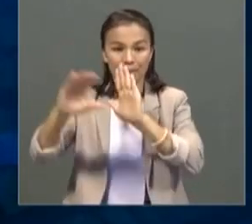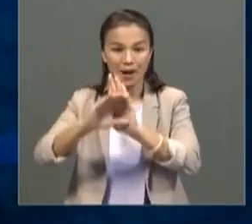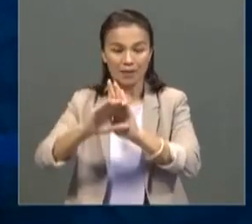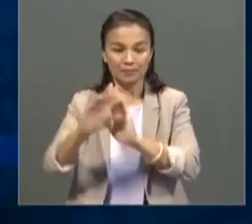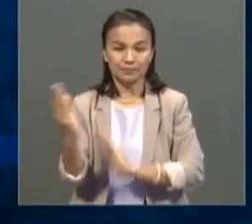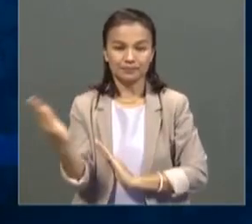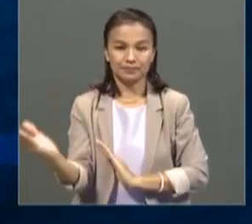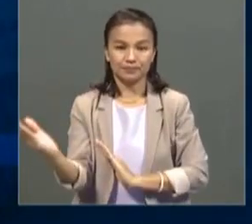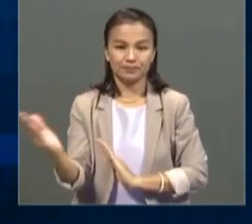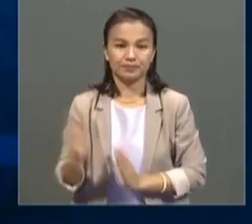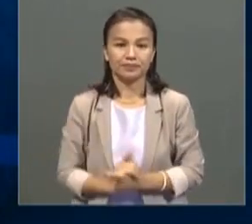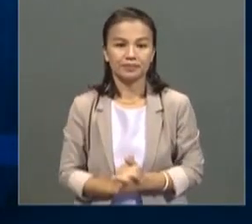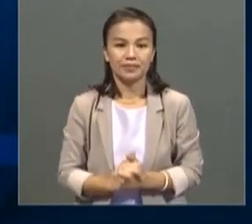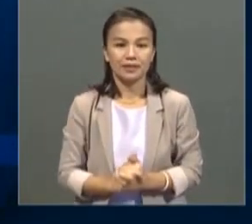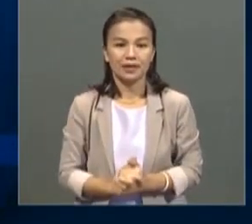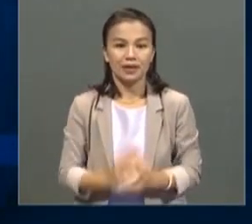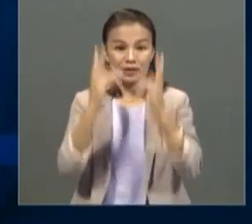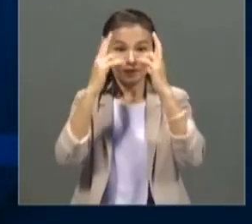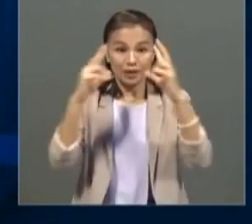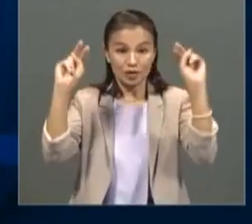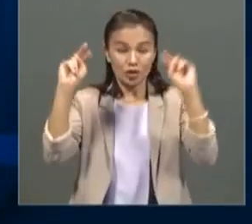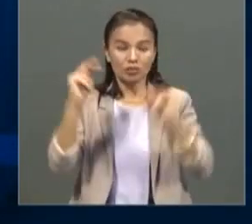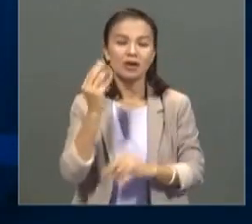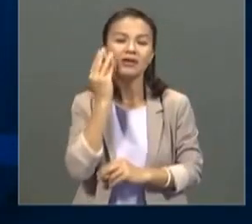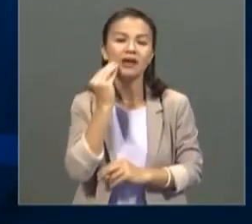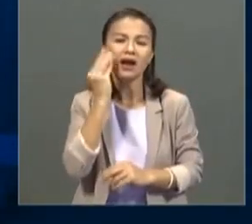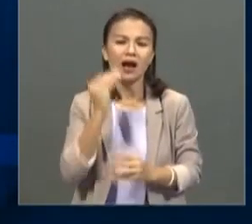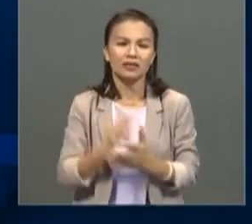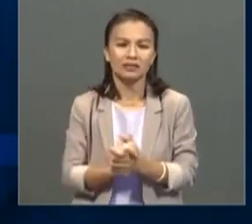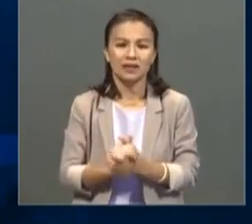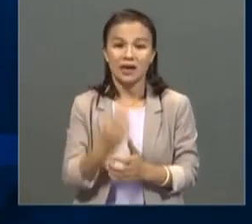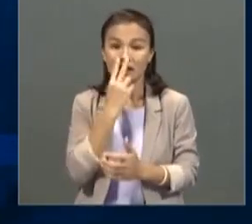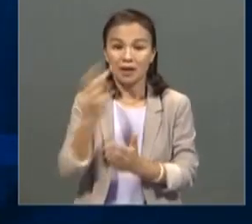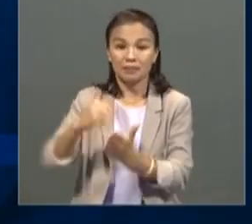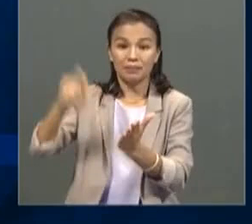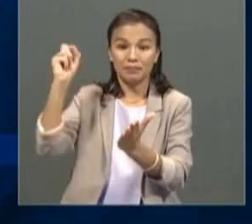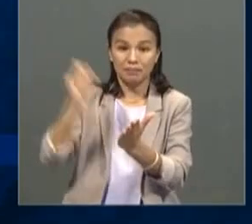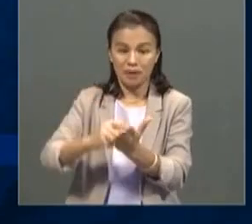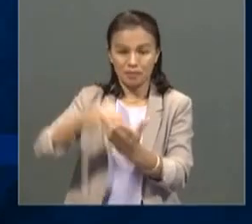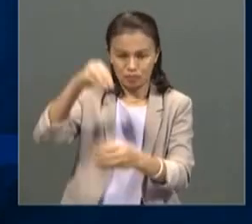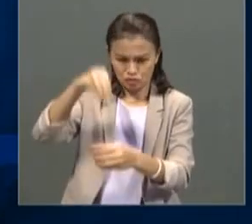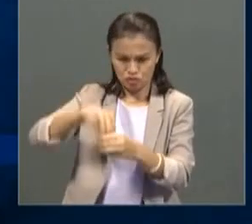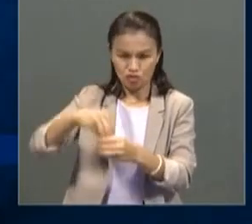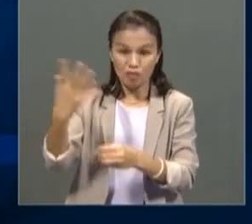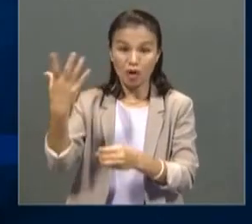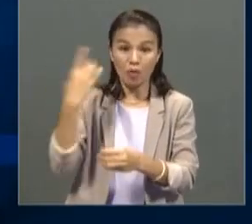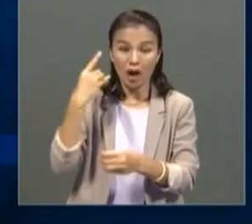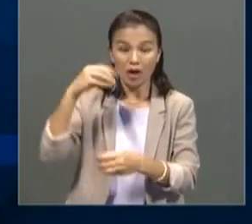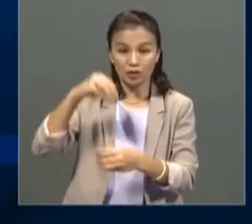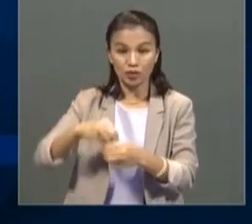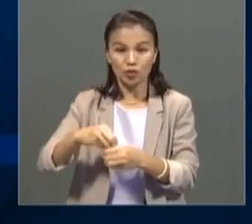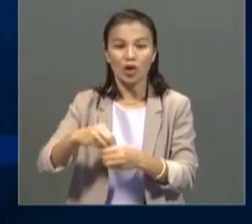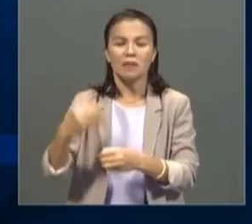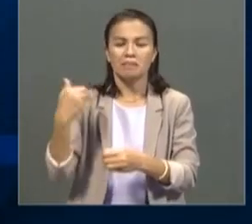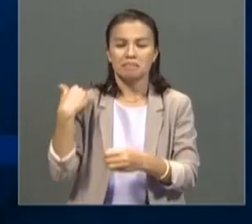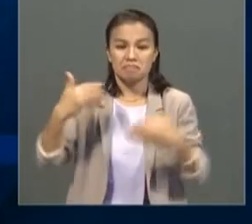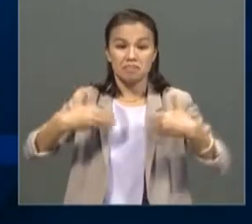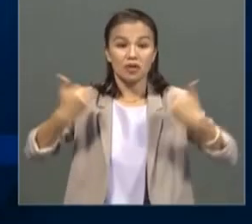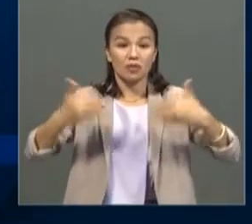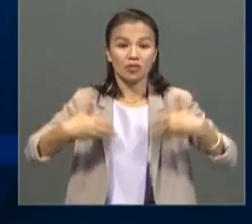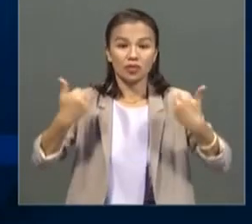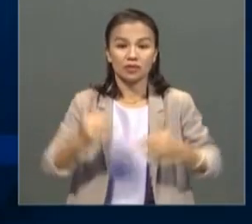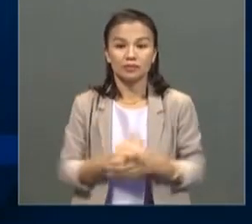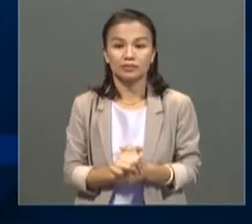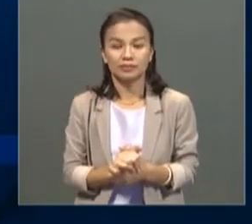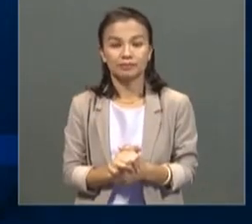ถ้าเราเนาะมีกองลงสีมาทุบยาลับเช็ปอะไรถ้ามันเนี่ยสโลชีวันที่เช้ากูรายงานเราถ้าตัดเด็